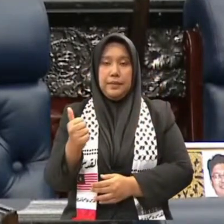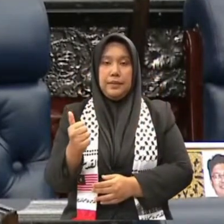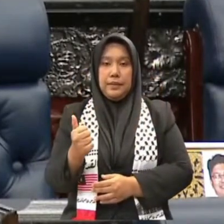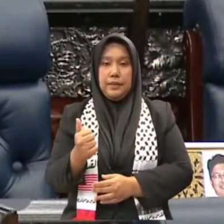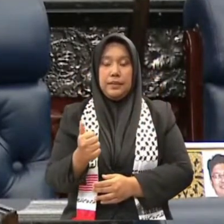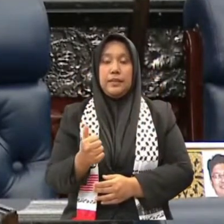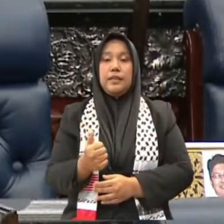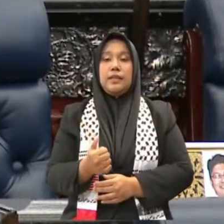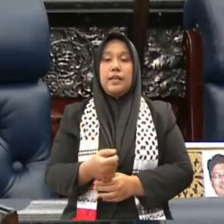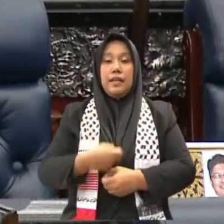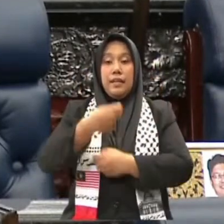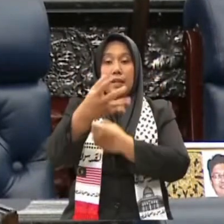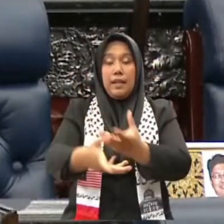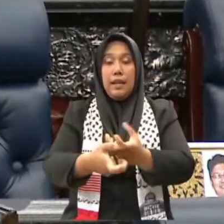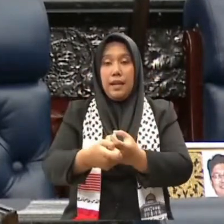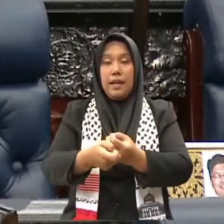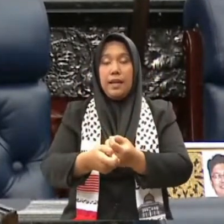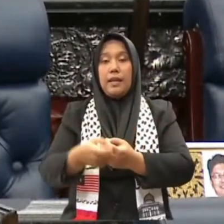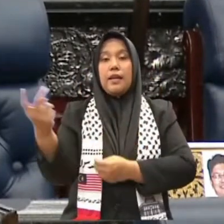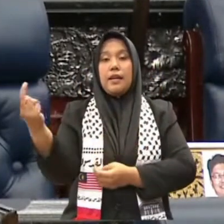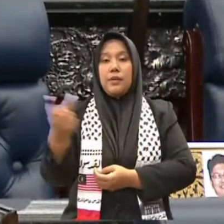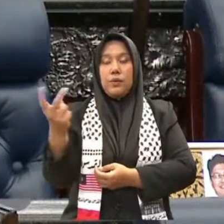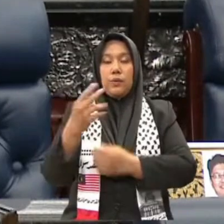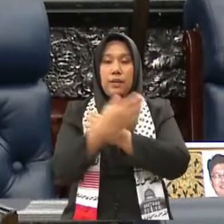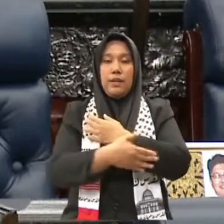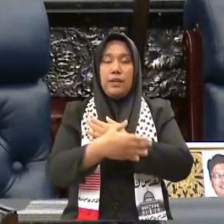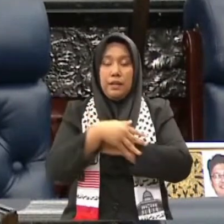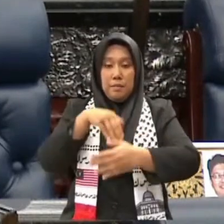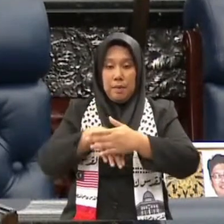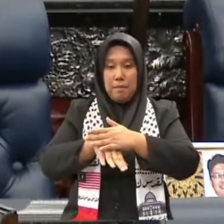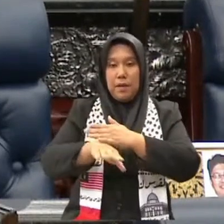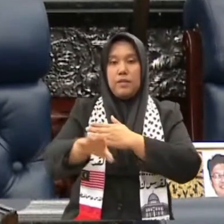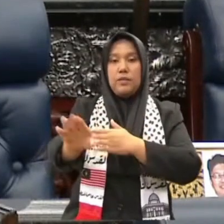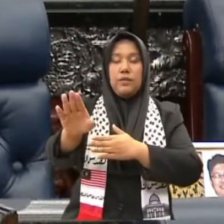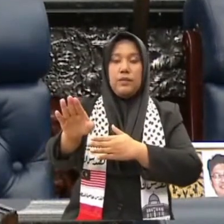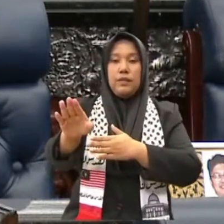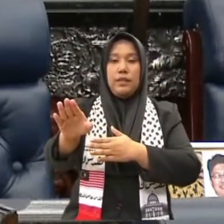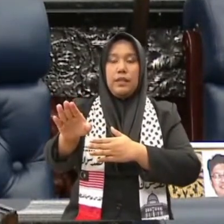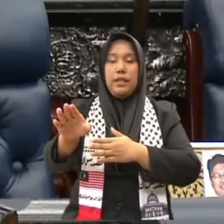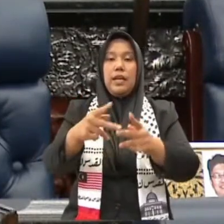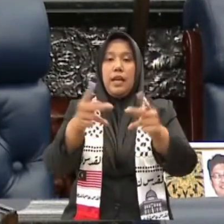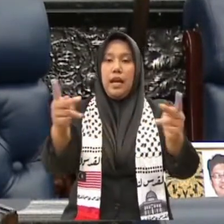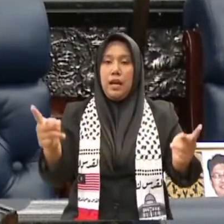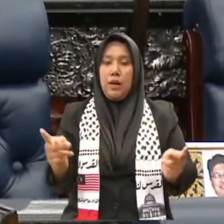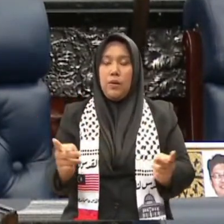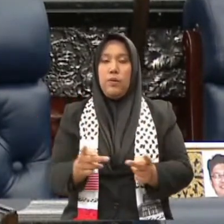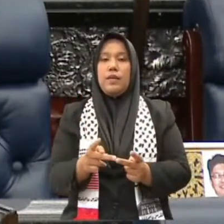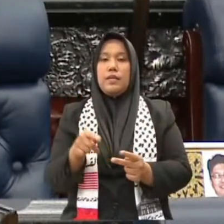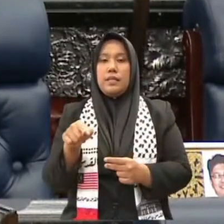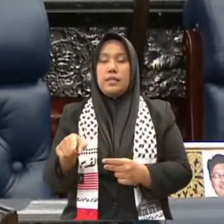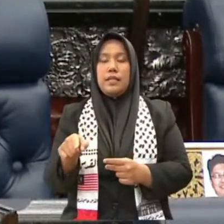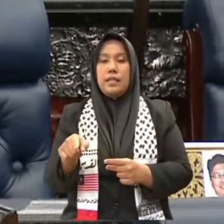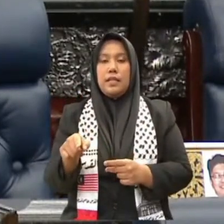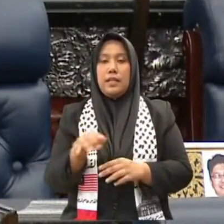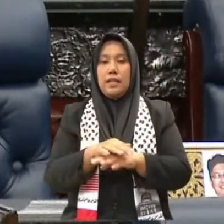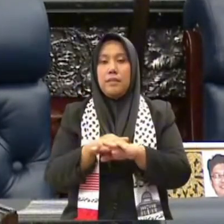kedua-dua negara yang memasuki di kawasan yang didakwa bertindih adalah di bawah dengan